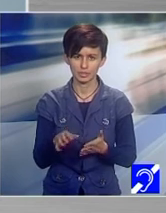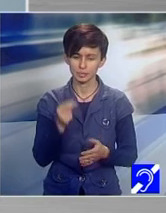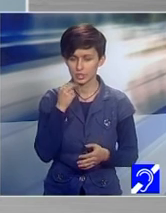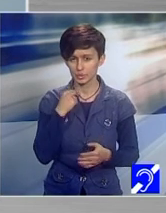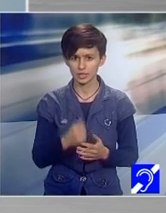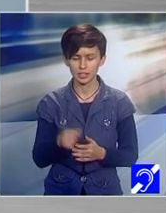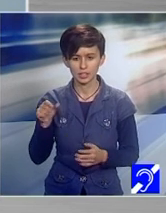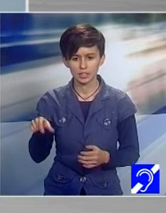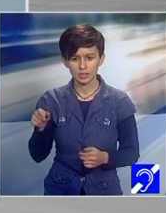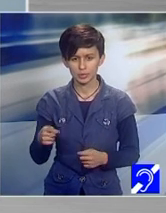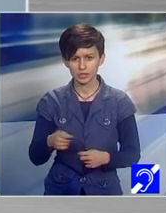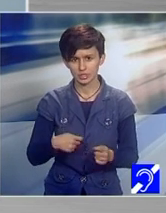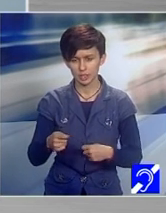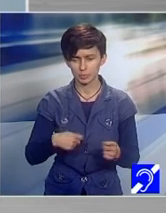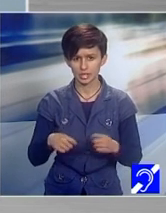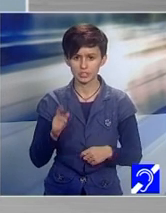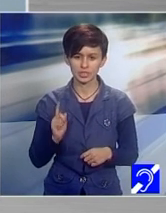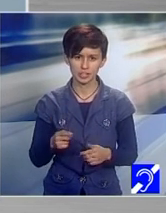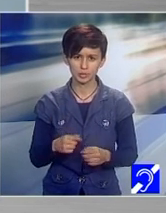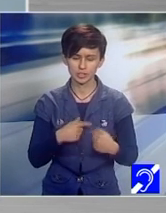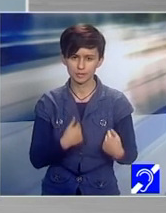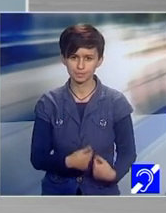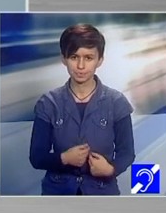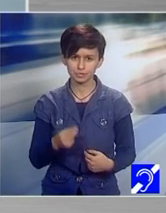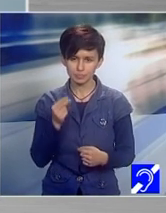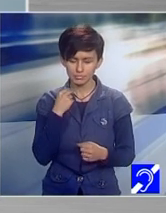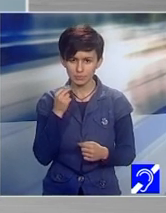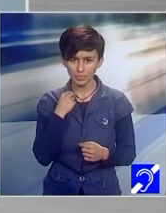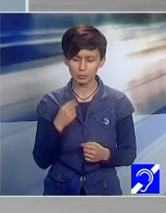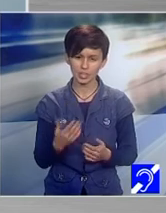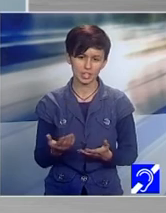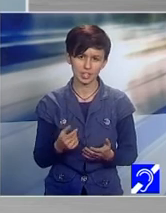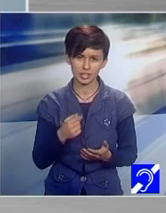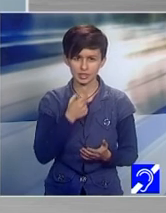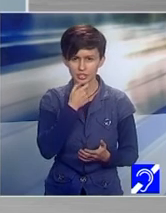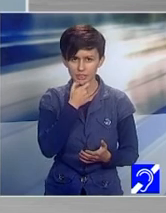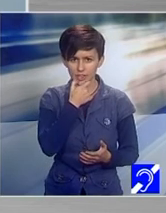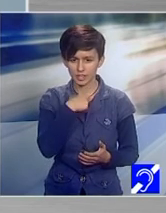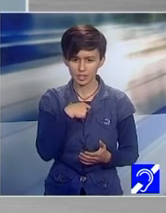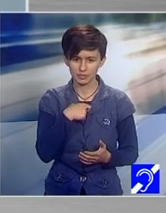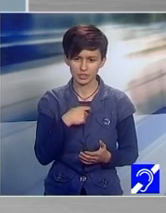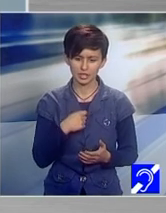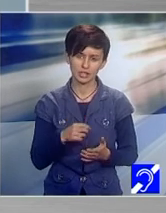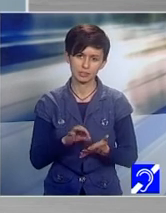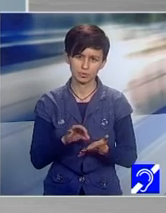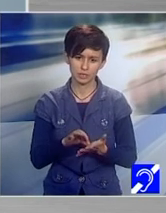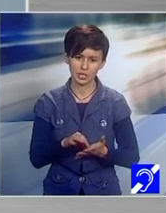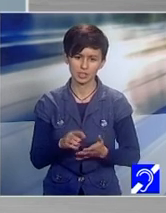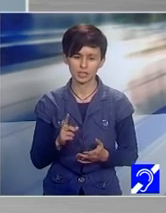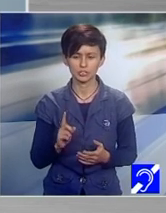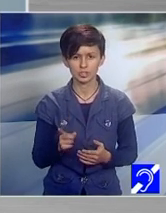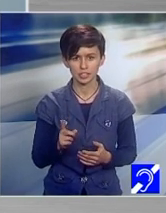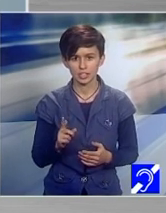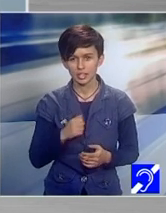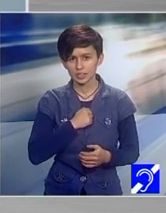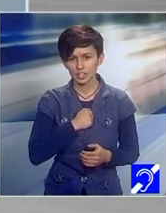doneze produsele care se apropie de expirare, dar spun că se tem pentru siguranța clienților. Ei reclamă o serie de nereguli în lege